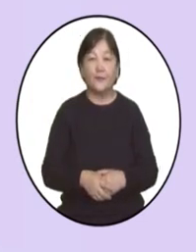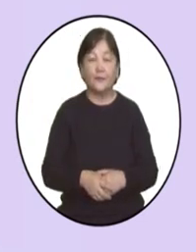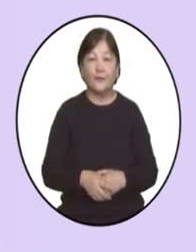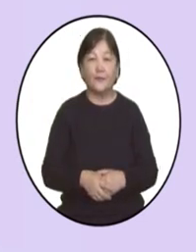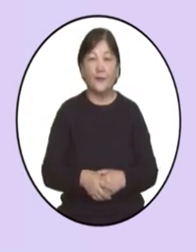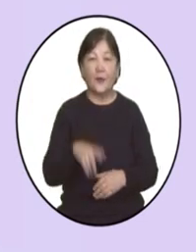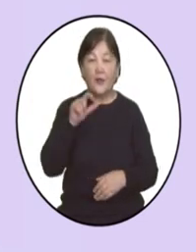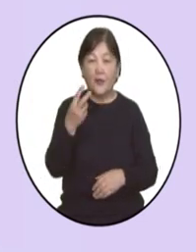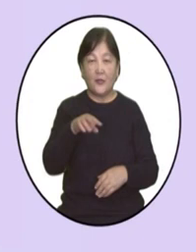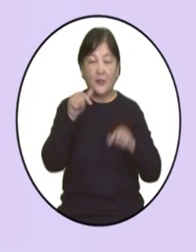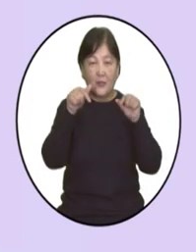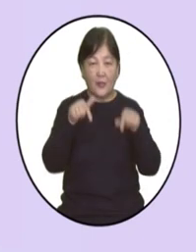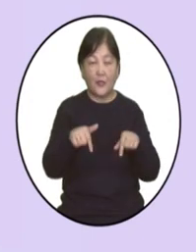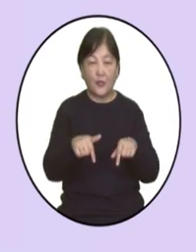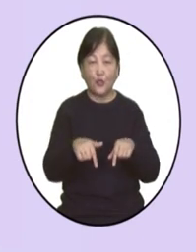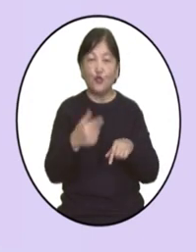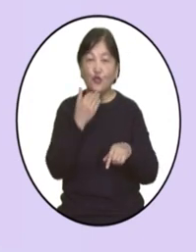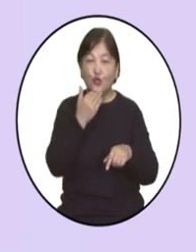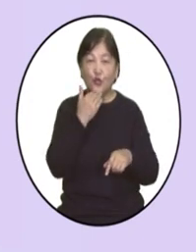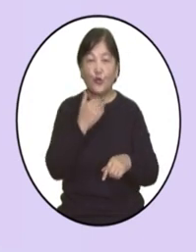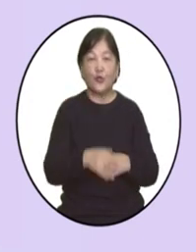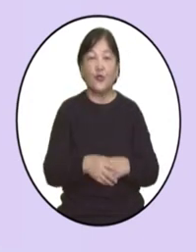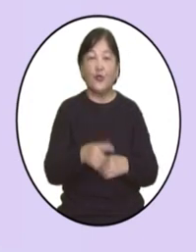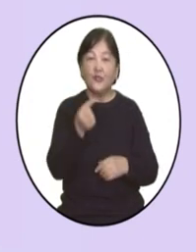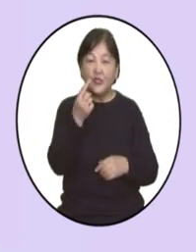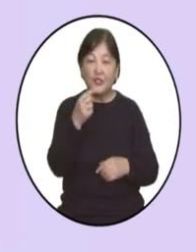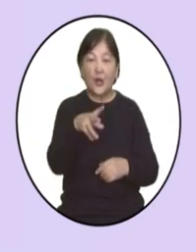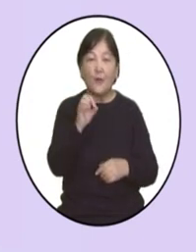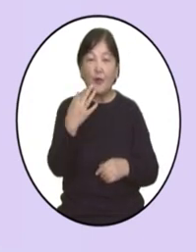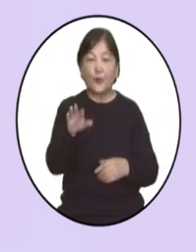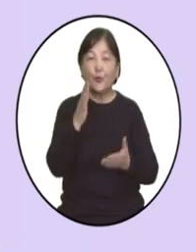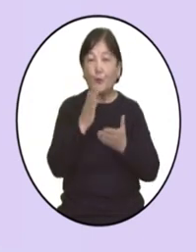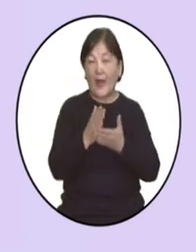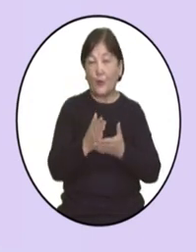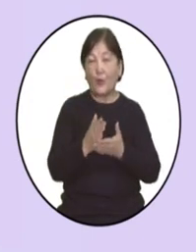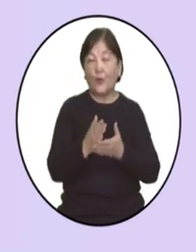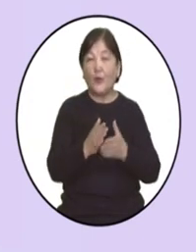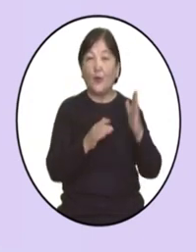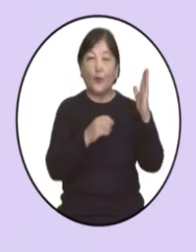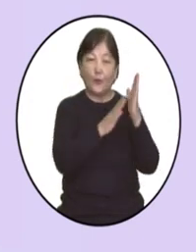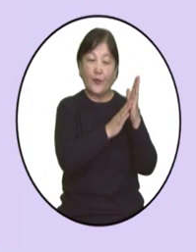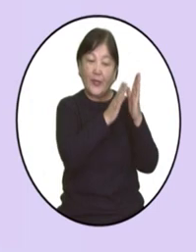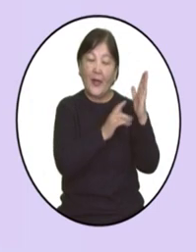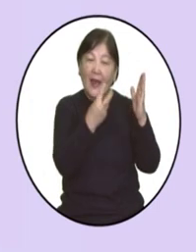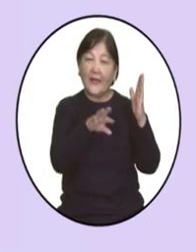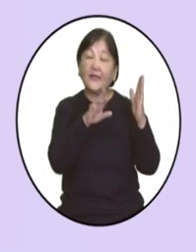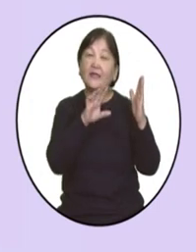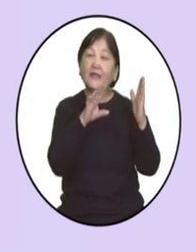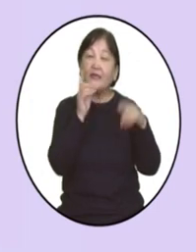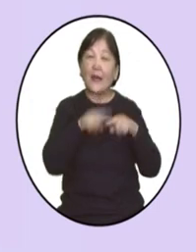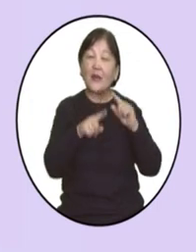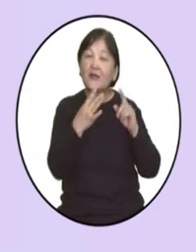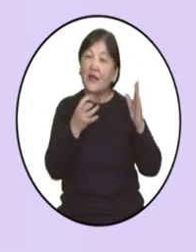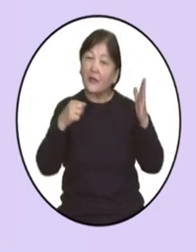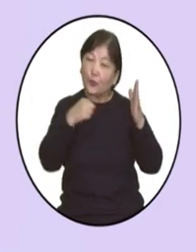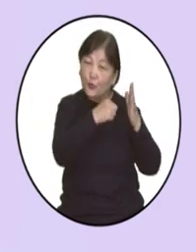За, энд цөөн тооны жижигхэн молекулууд маань ямар даралт ханд учруулах вэ гэдэг дээр та нар юу гэж бодож байна? А